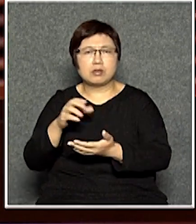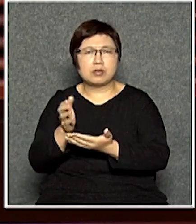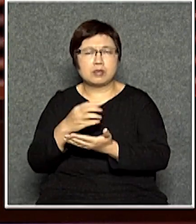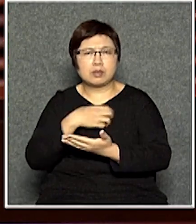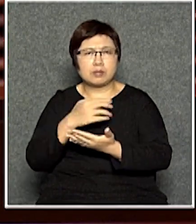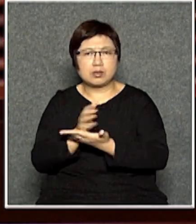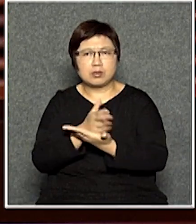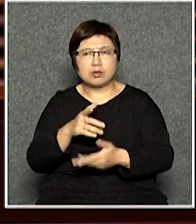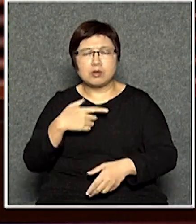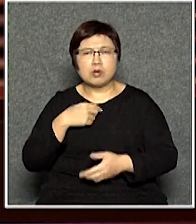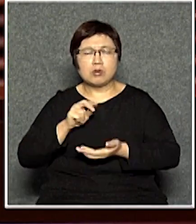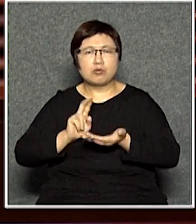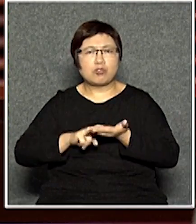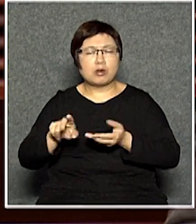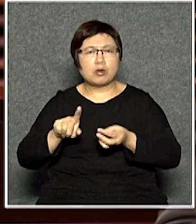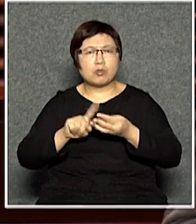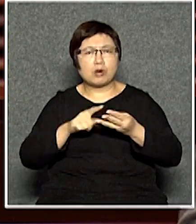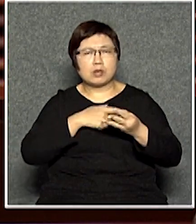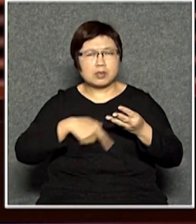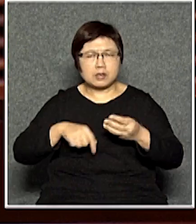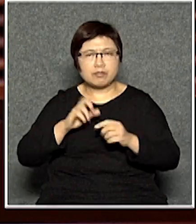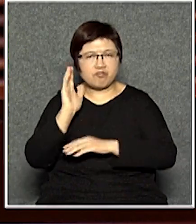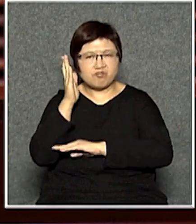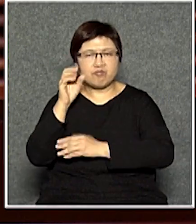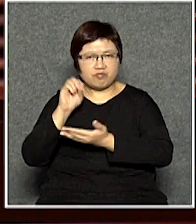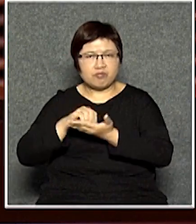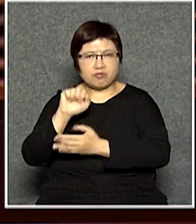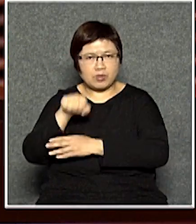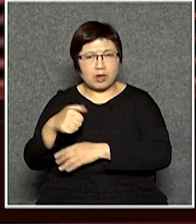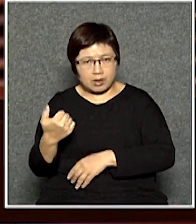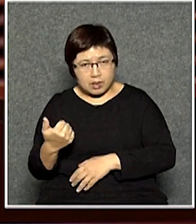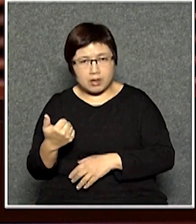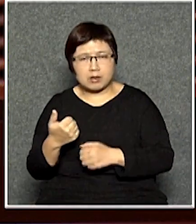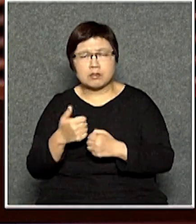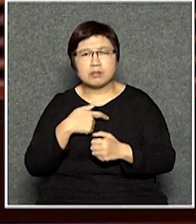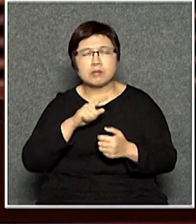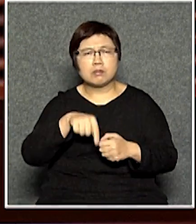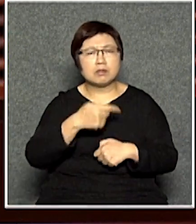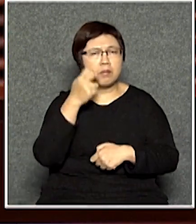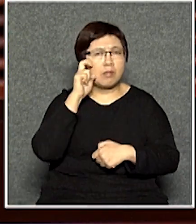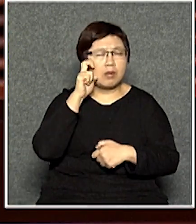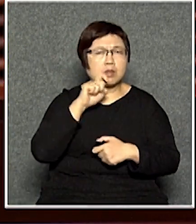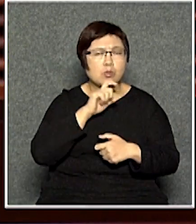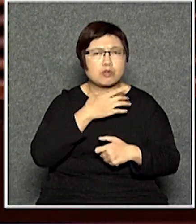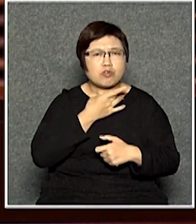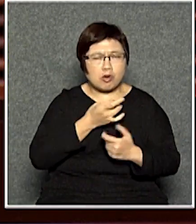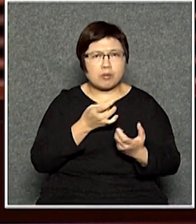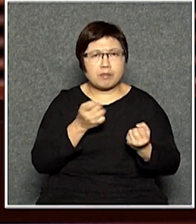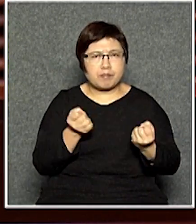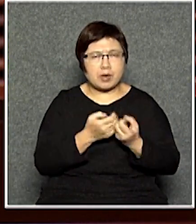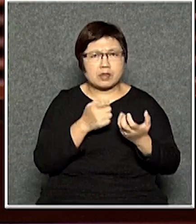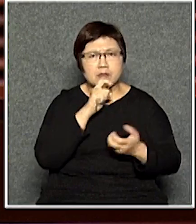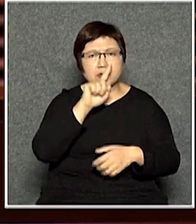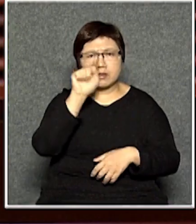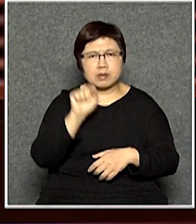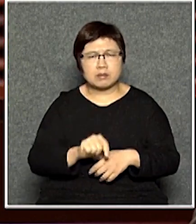言的時候必然同意。而同一時間，我們亦都要考慮的就是，當出現旱災、出現問題的時候，我們